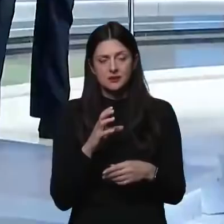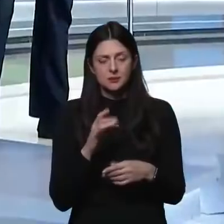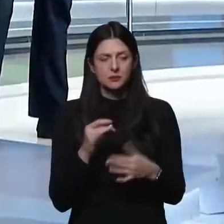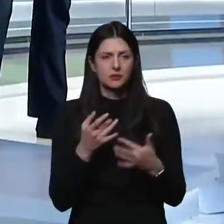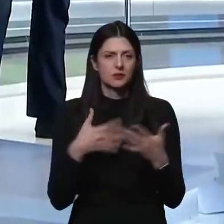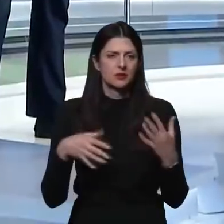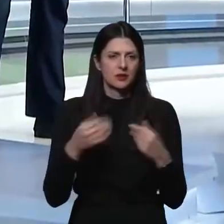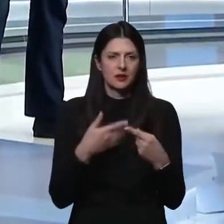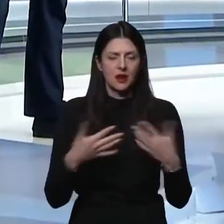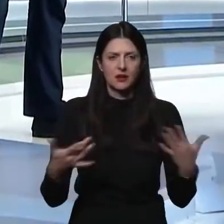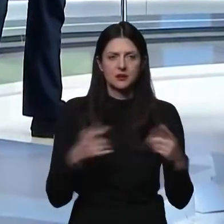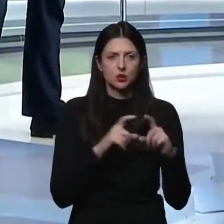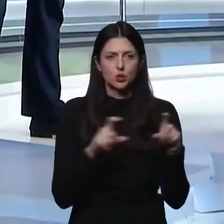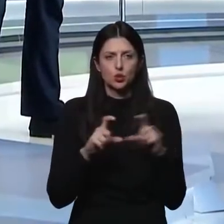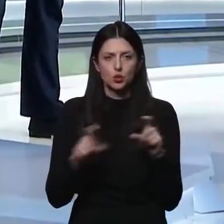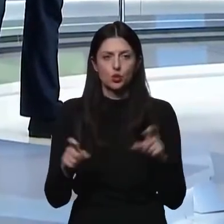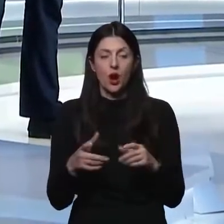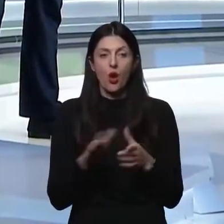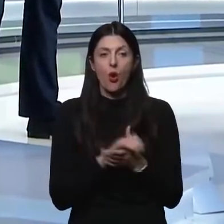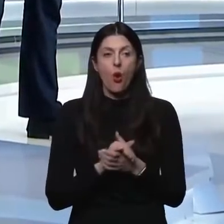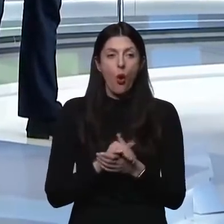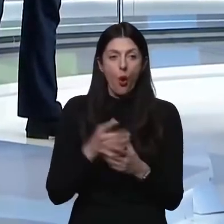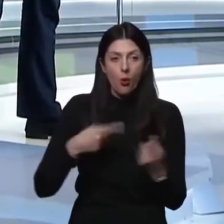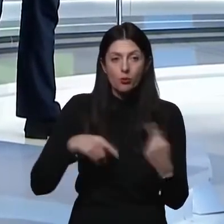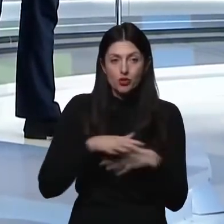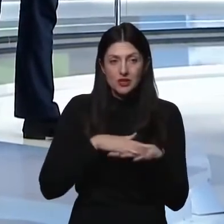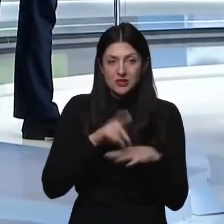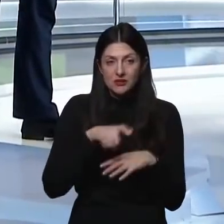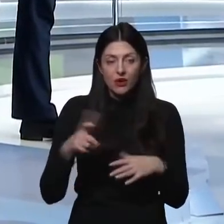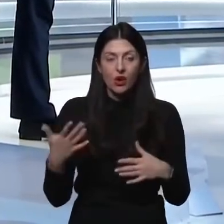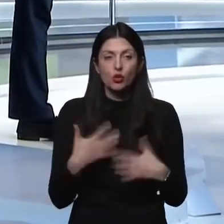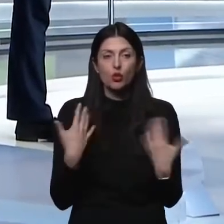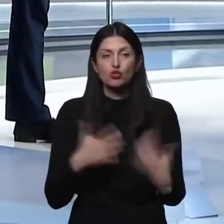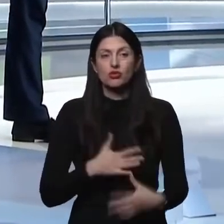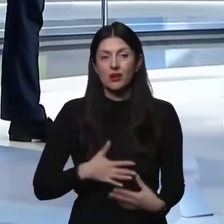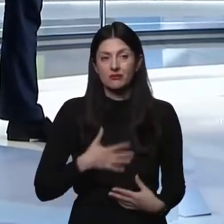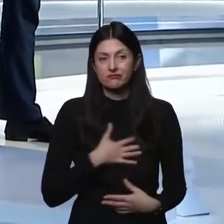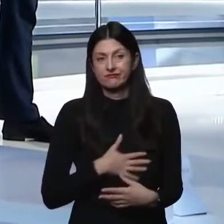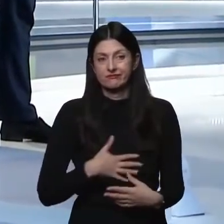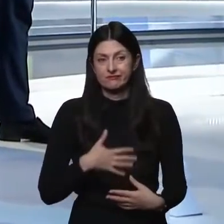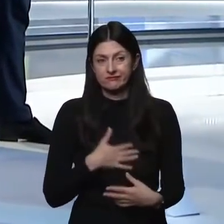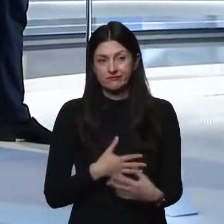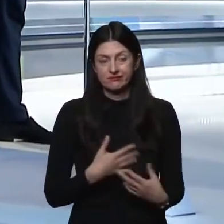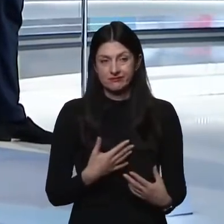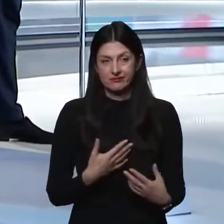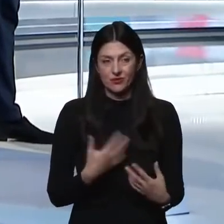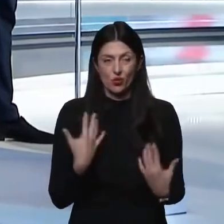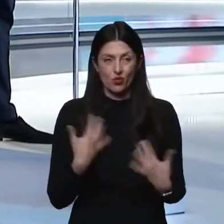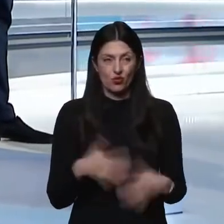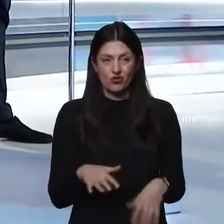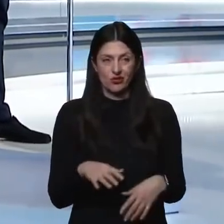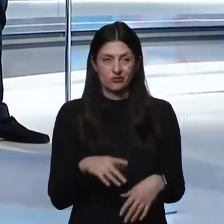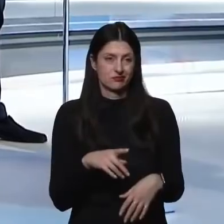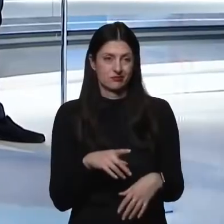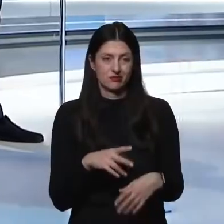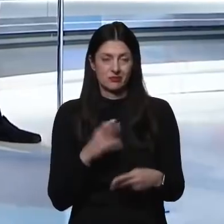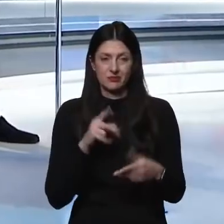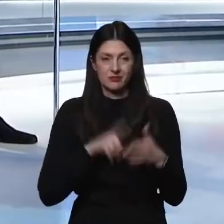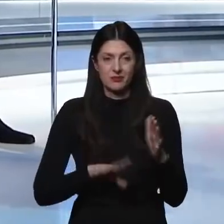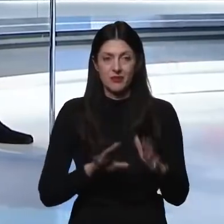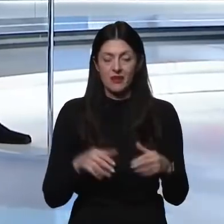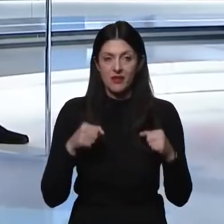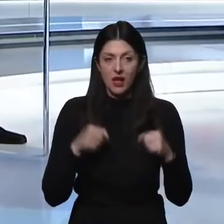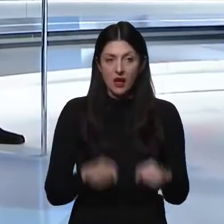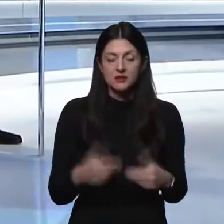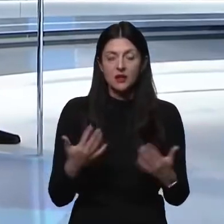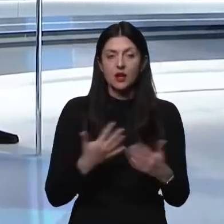которое давно разочаровалось во власти в силу того, что резонансные преступления не раскрываются